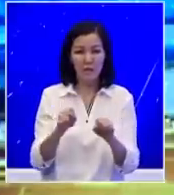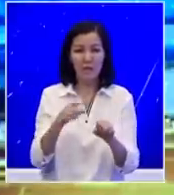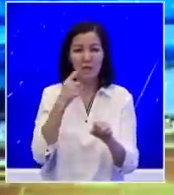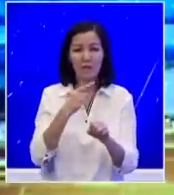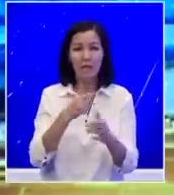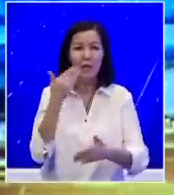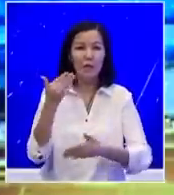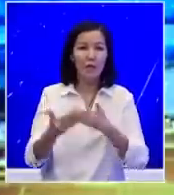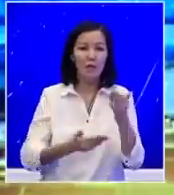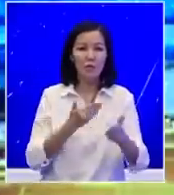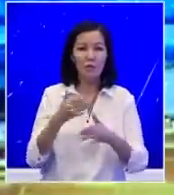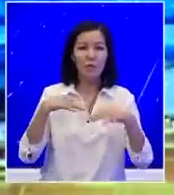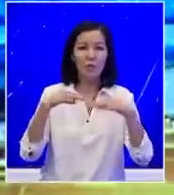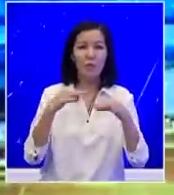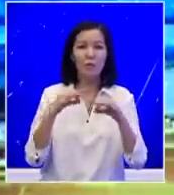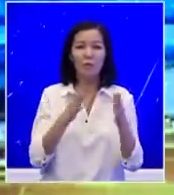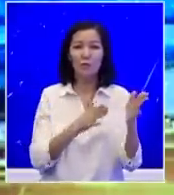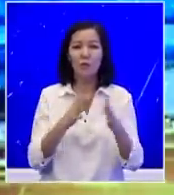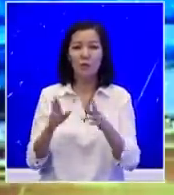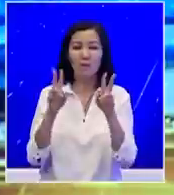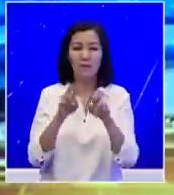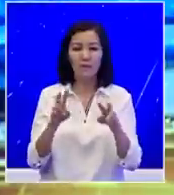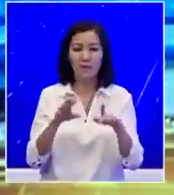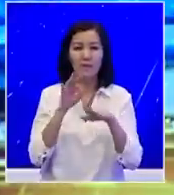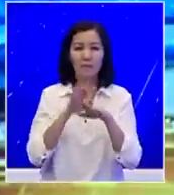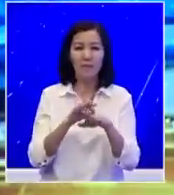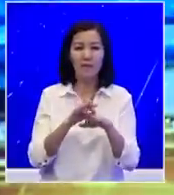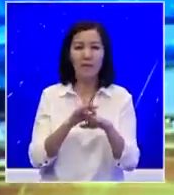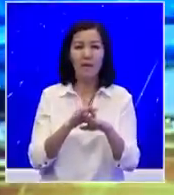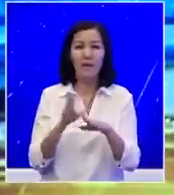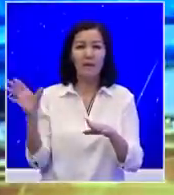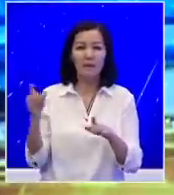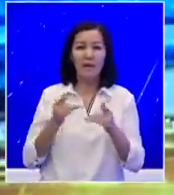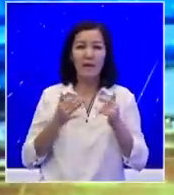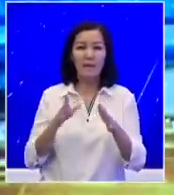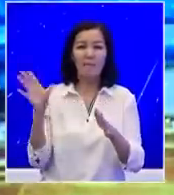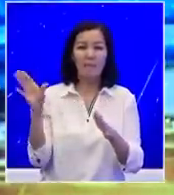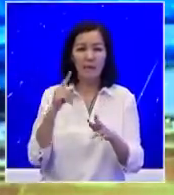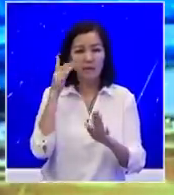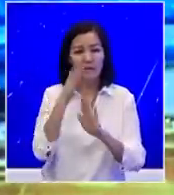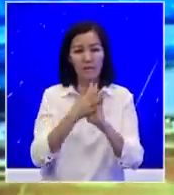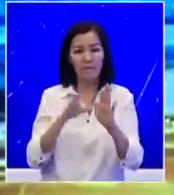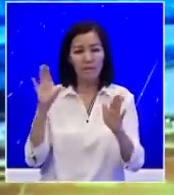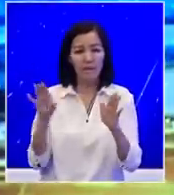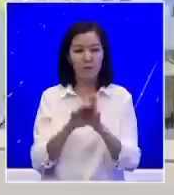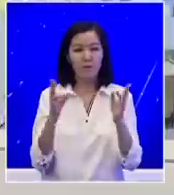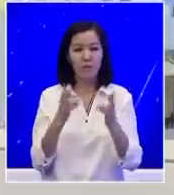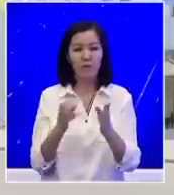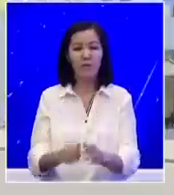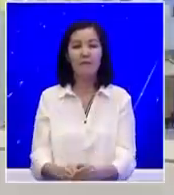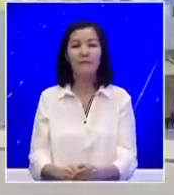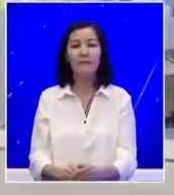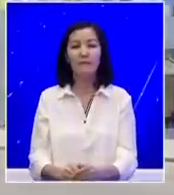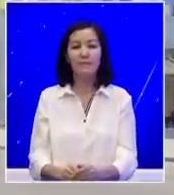жаяу жүргіншілерді де, көліктерді де жүйелі әрі жиі тексеріп жатыр. Талаптары айтпаса да түсінікті.